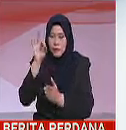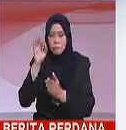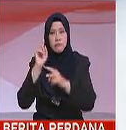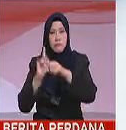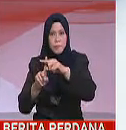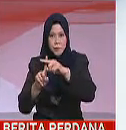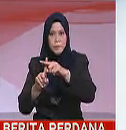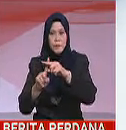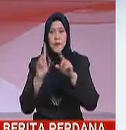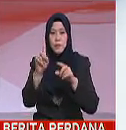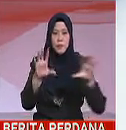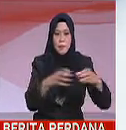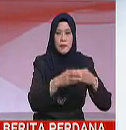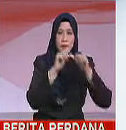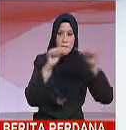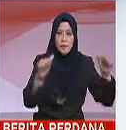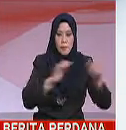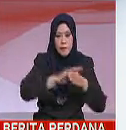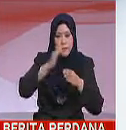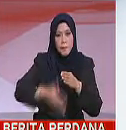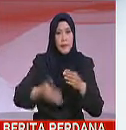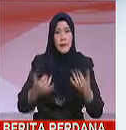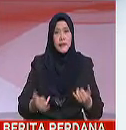positif. Satu kluster diisytiharkan tamat hari ini,